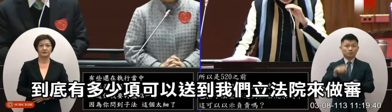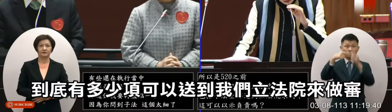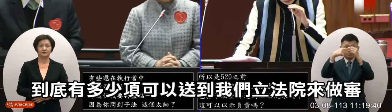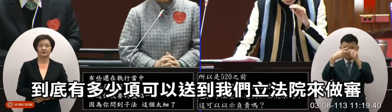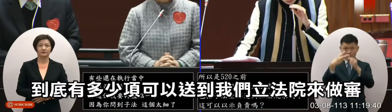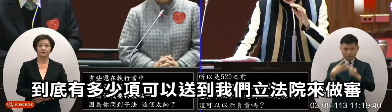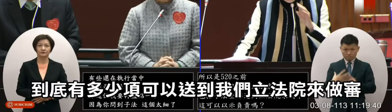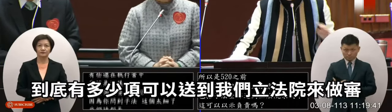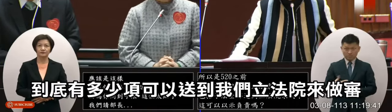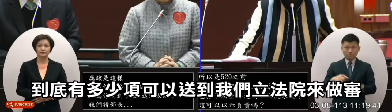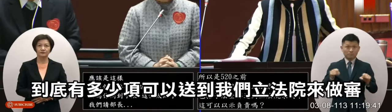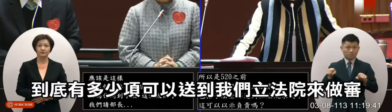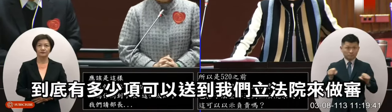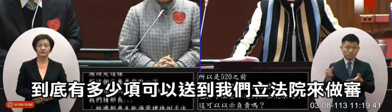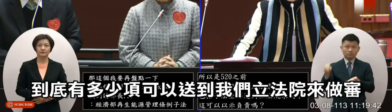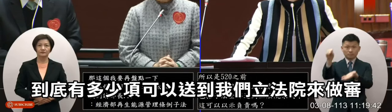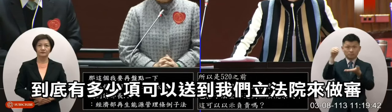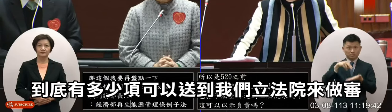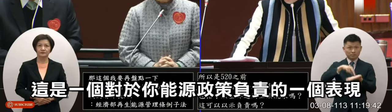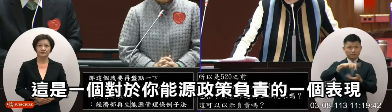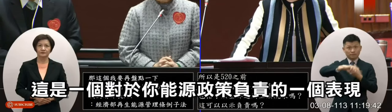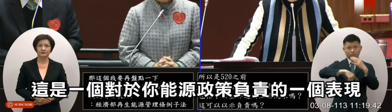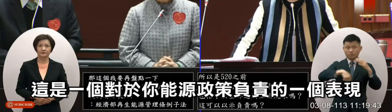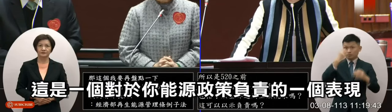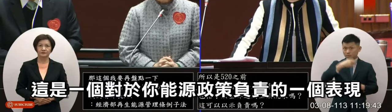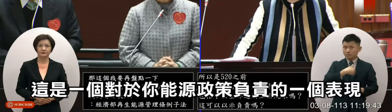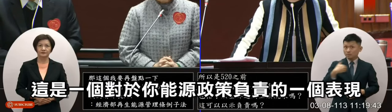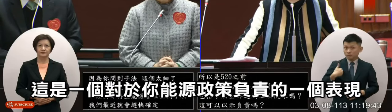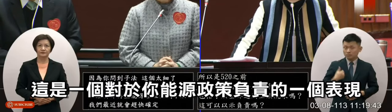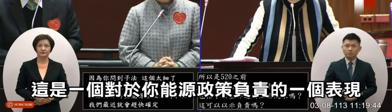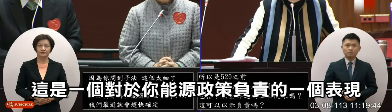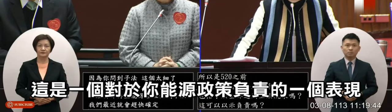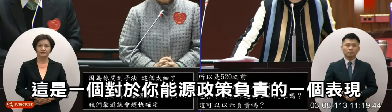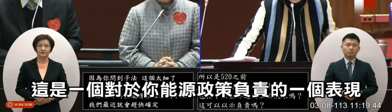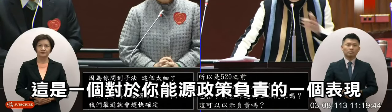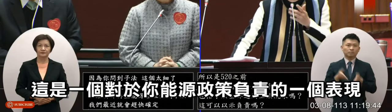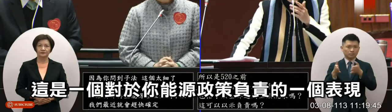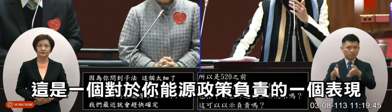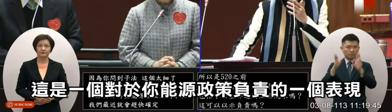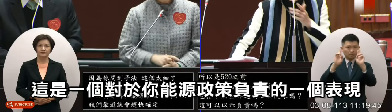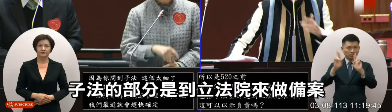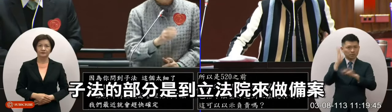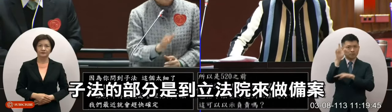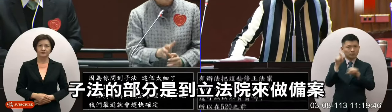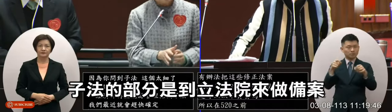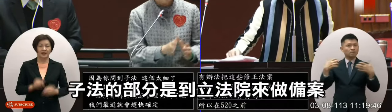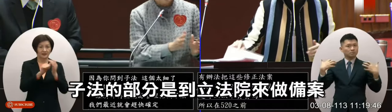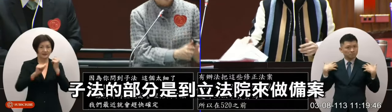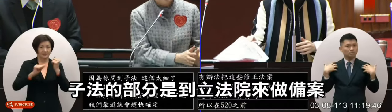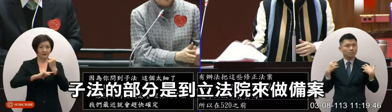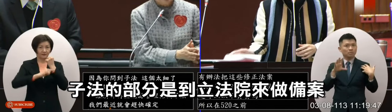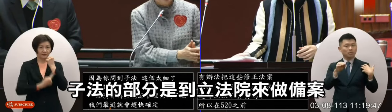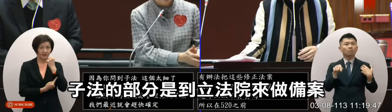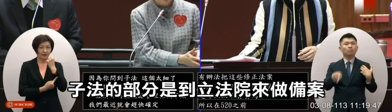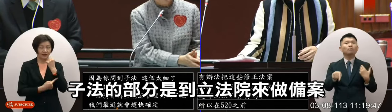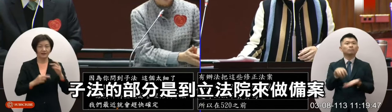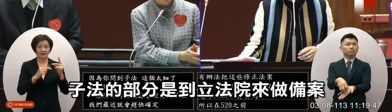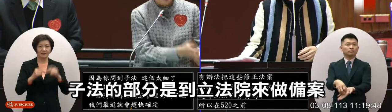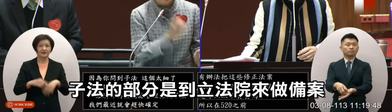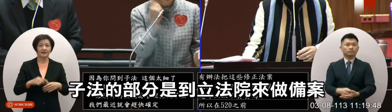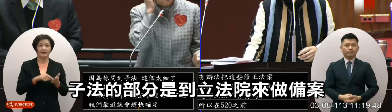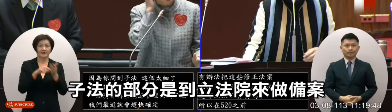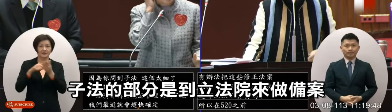目当中，到底有多少项可以送到我们立法院来做审？这是一个对于你能源政策负责的一个表现了。 执法的部分是到立